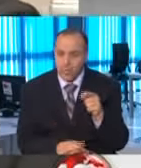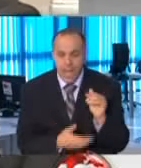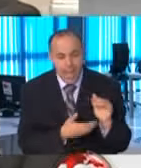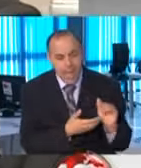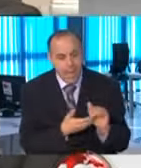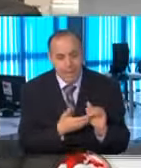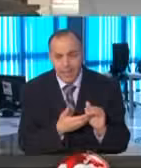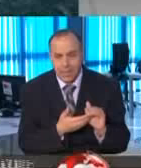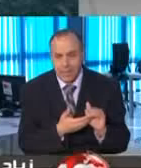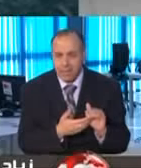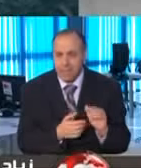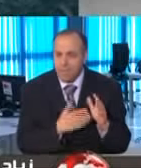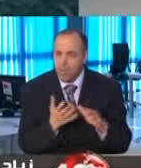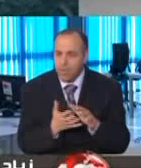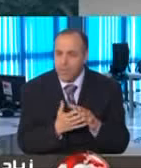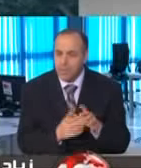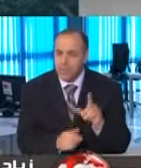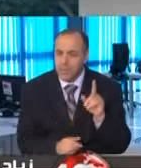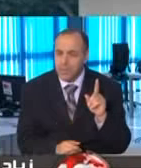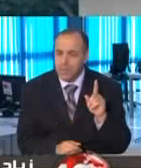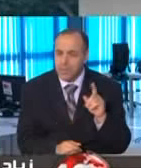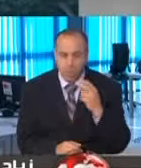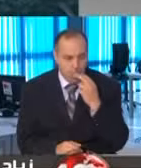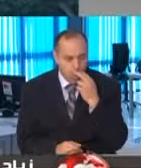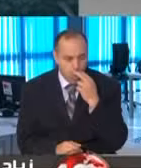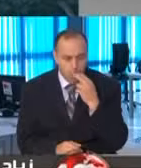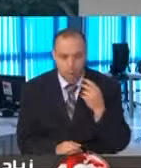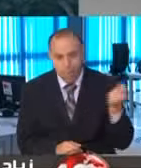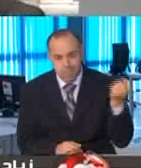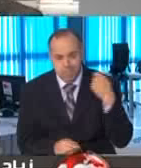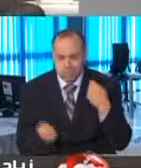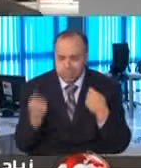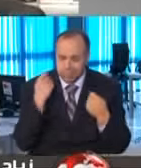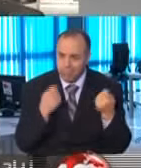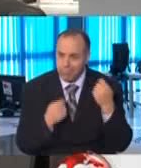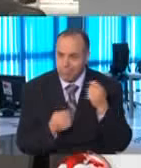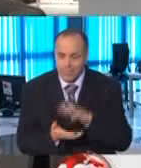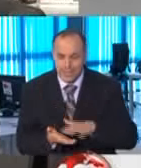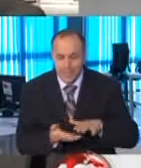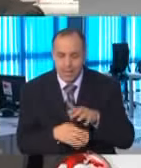رأينا ماناش خارجين في فوضى، وإذا بها تجابه بالبوب معناه وبالعصي في ساحة